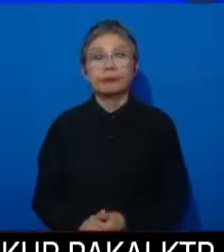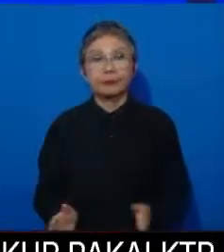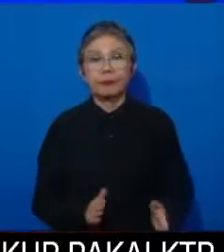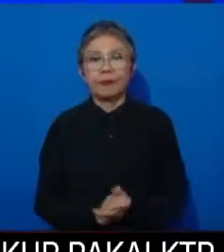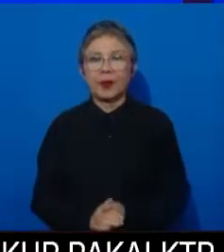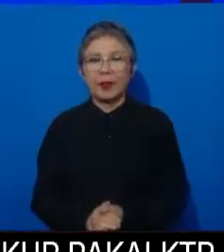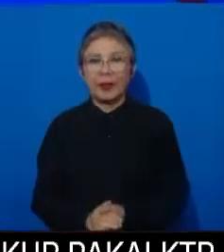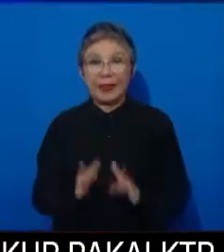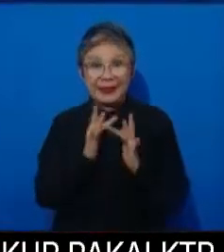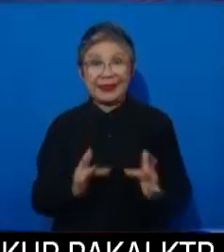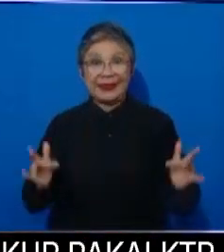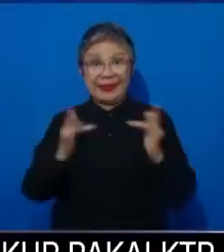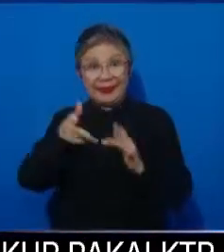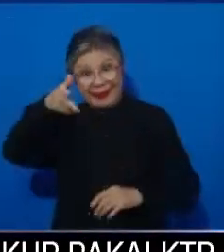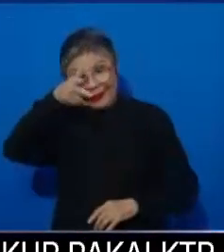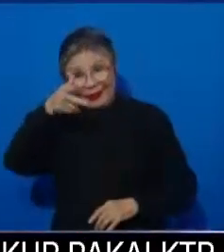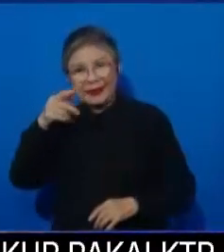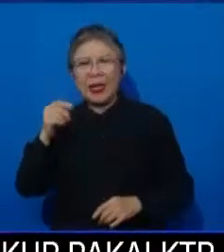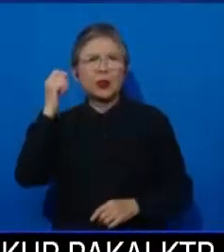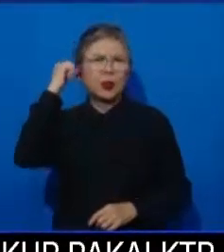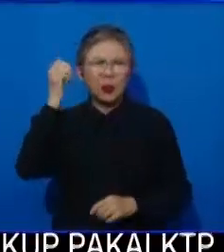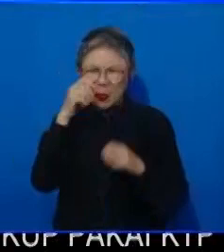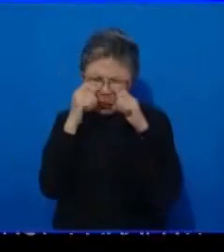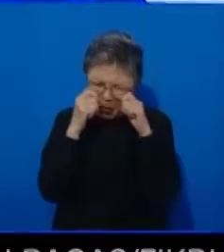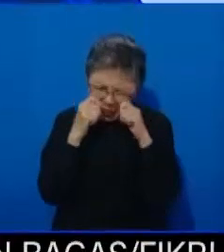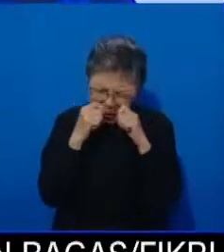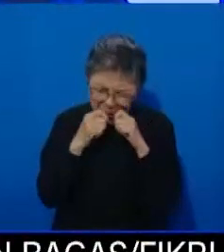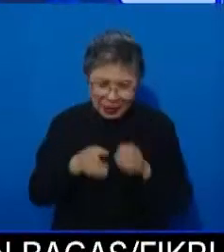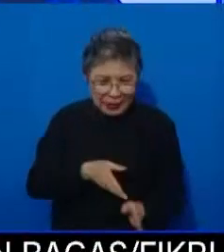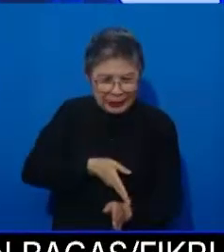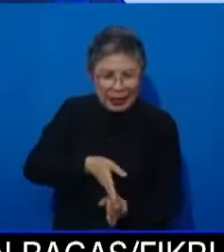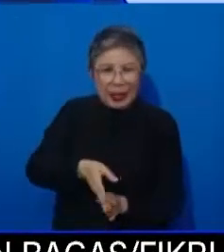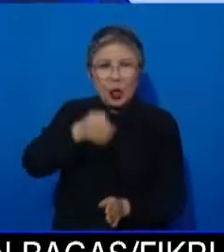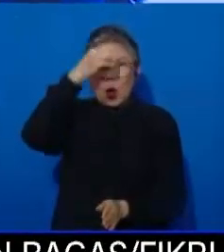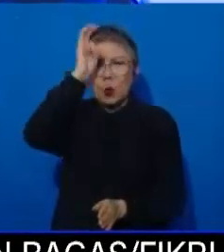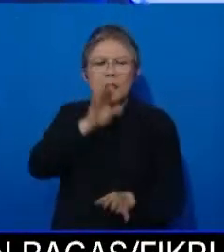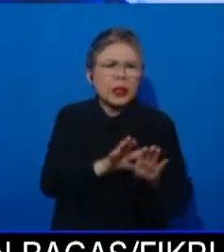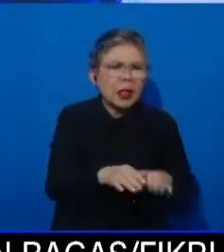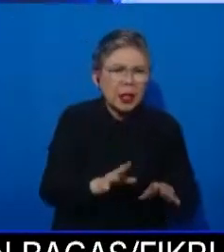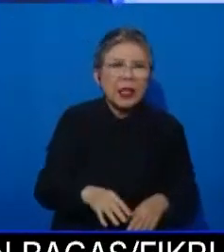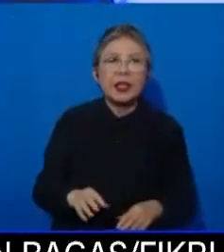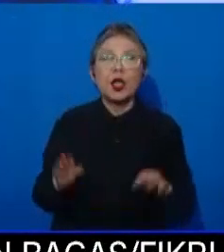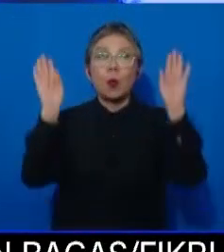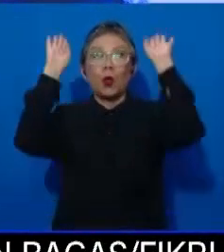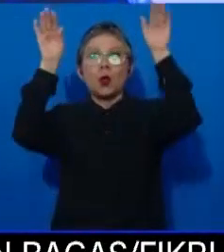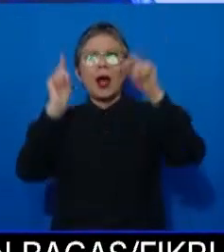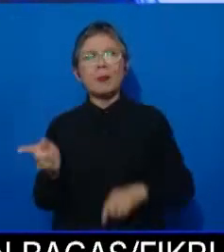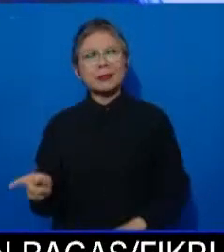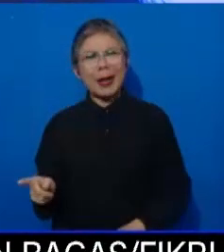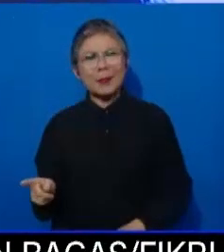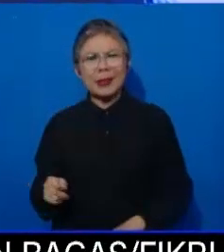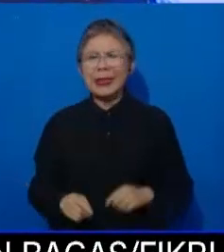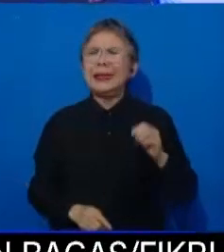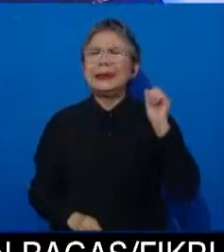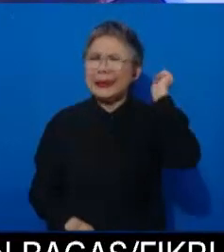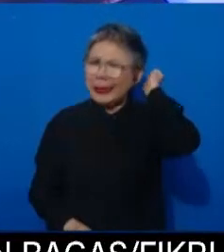Berikutnya viral, sebuah video seorang wanita menangis di tepi jalan dan ditenangkan oleh Polantas Polres Ponorogo. Diketahui jika sang ibu muda